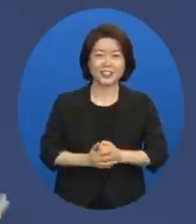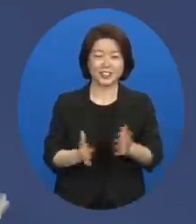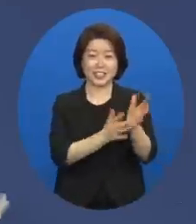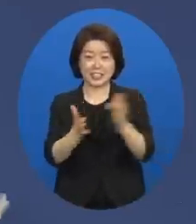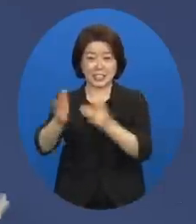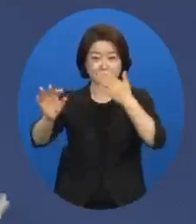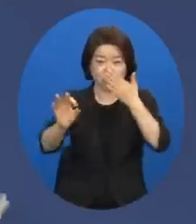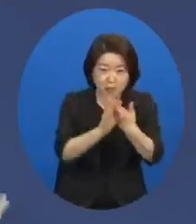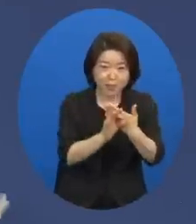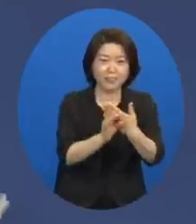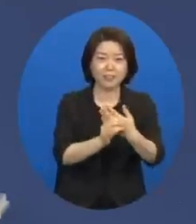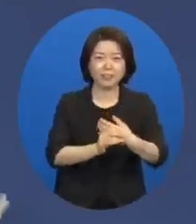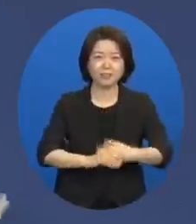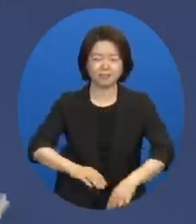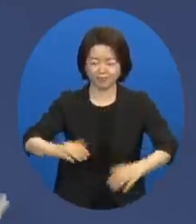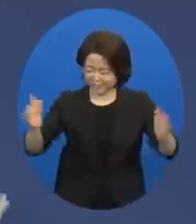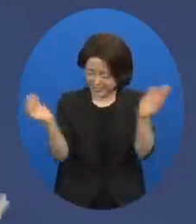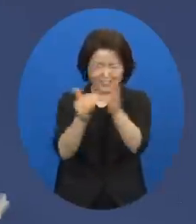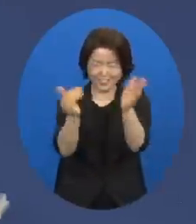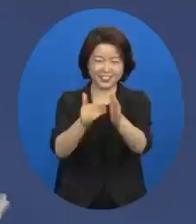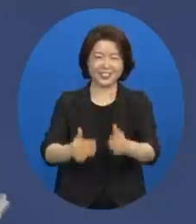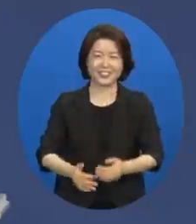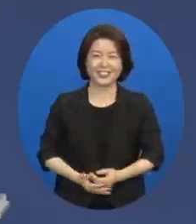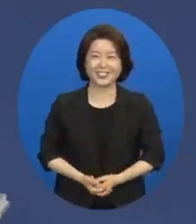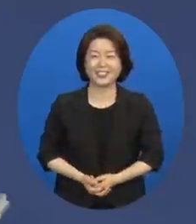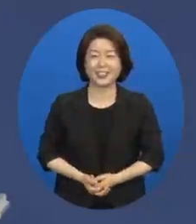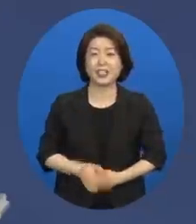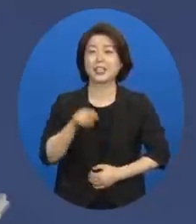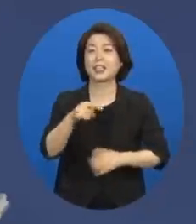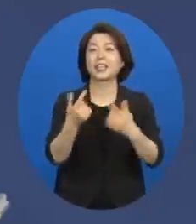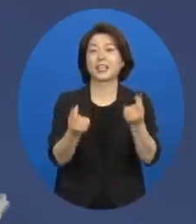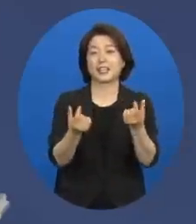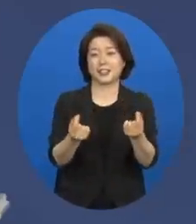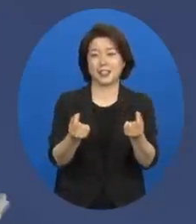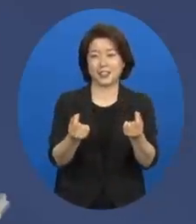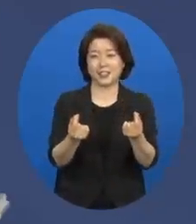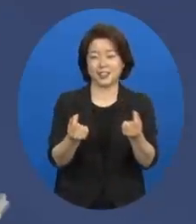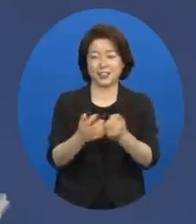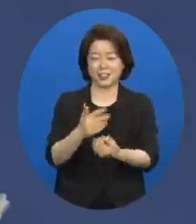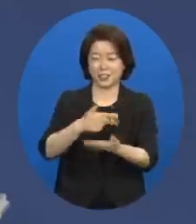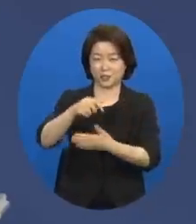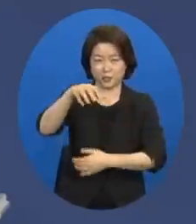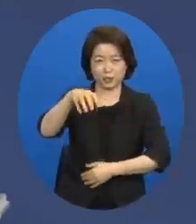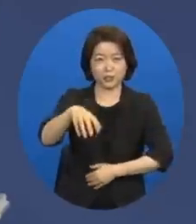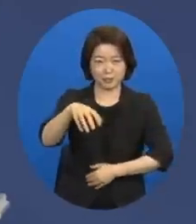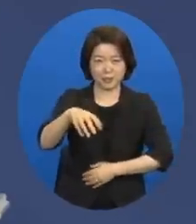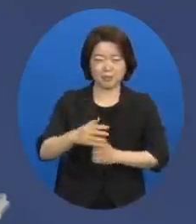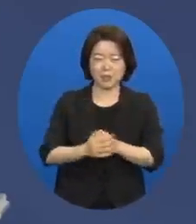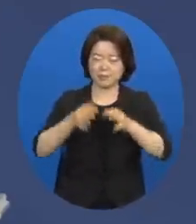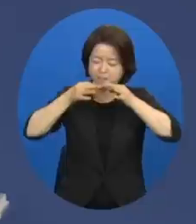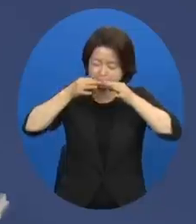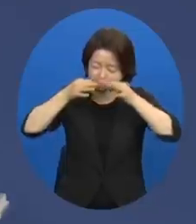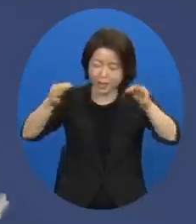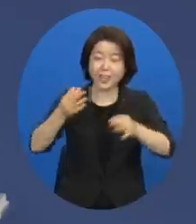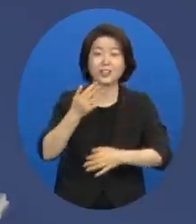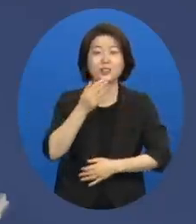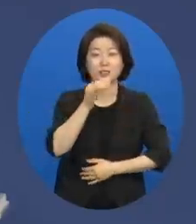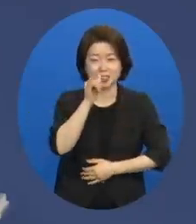예수면 다다. 그렇게 주님 앞에 외칠 수